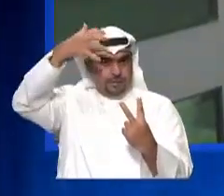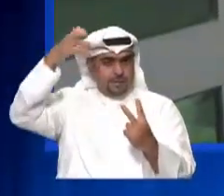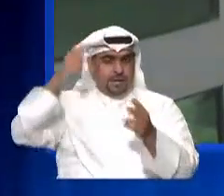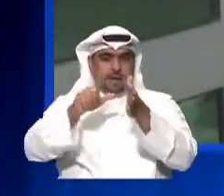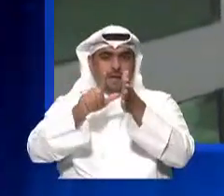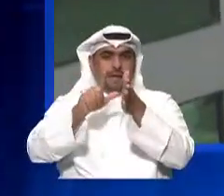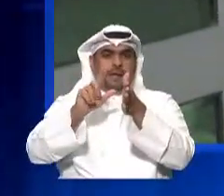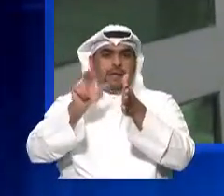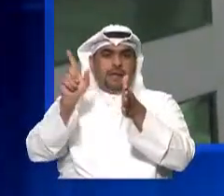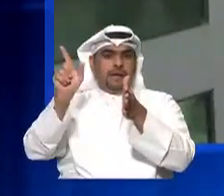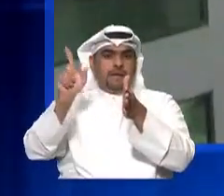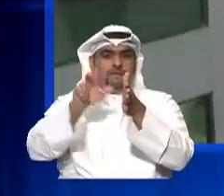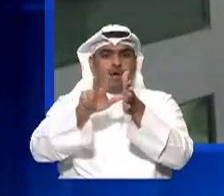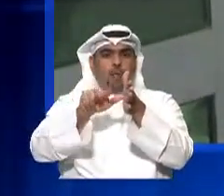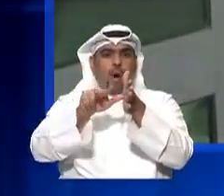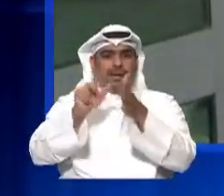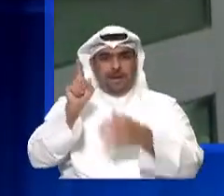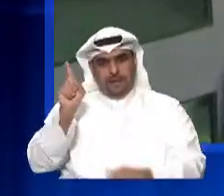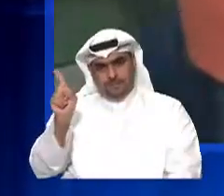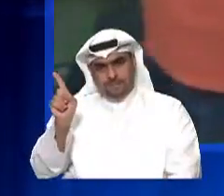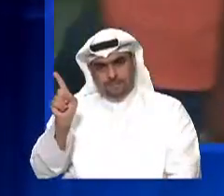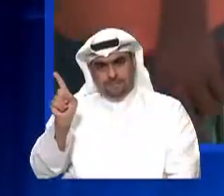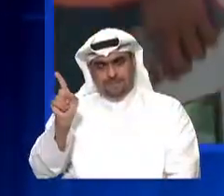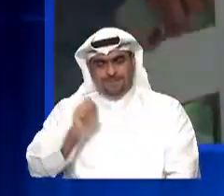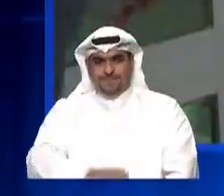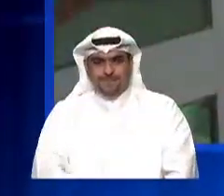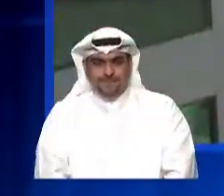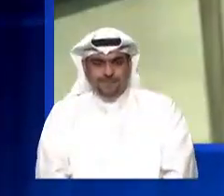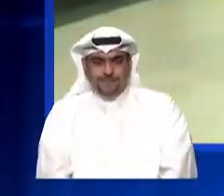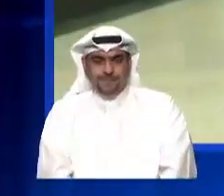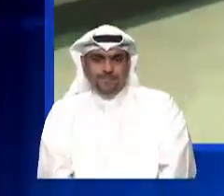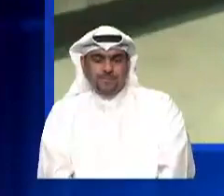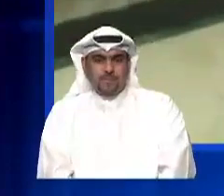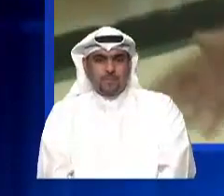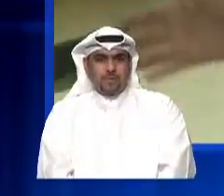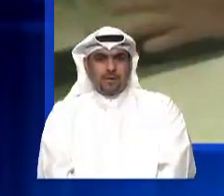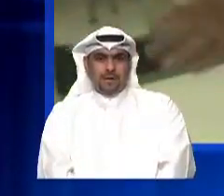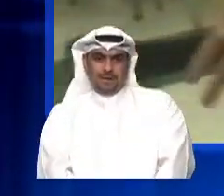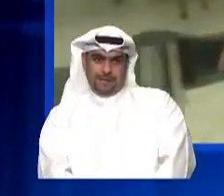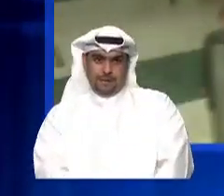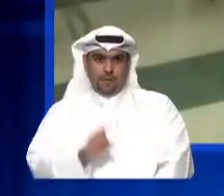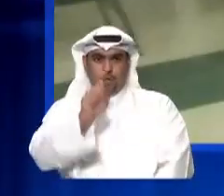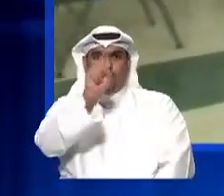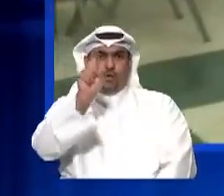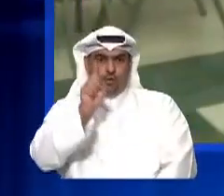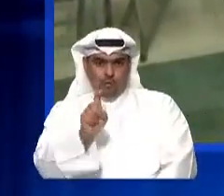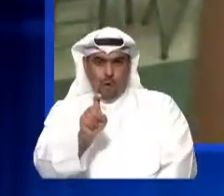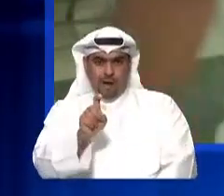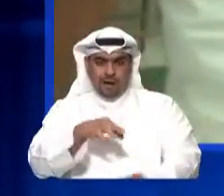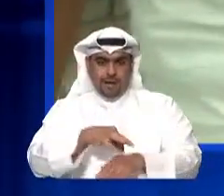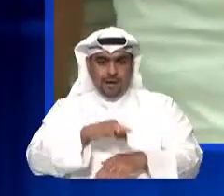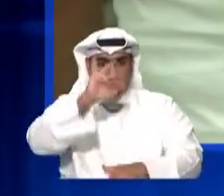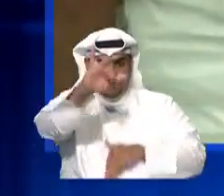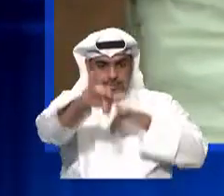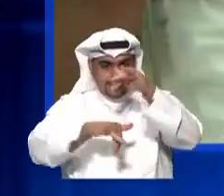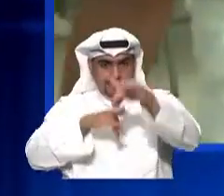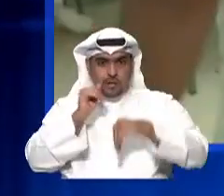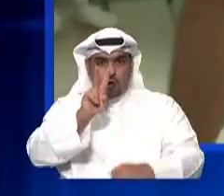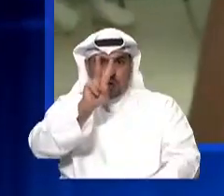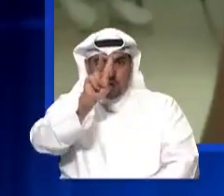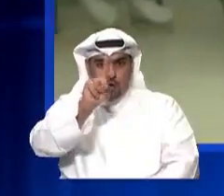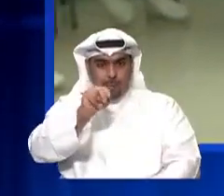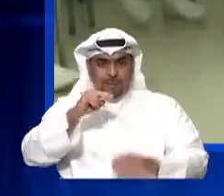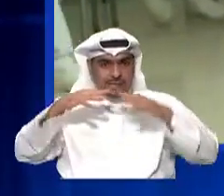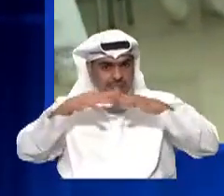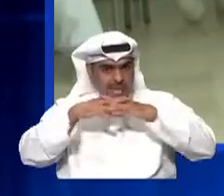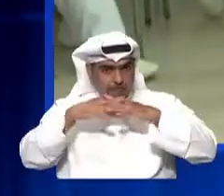الرعاية الأولية مشكورين يعني أيضا متواجدين. دكتور، يعني كيف كان الإقبال يعني باليومين دكتور؟ نعم، أمس واليوم،